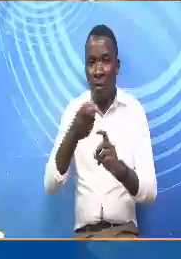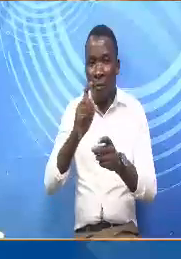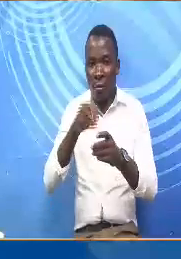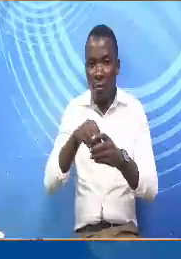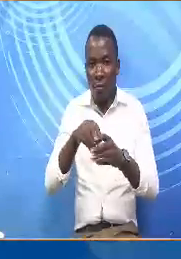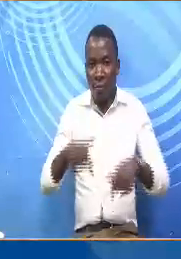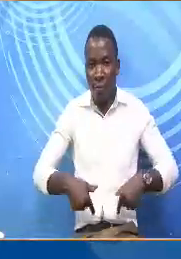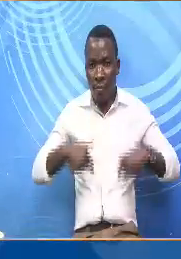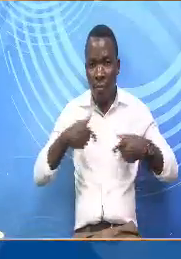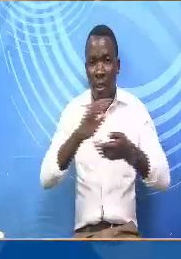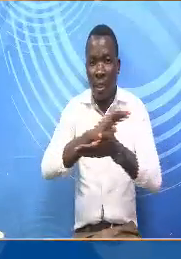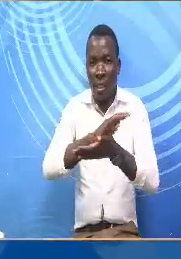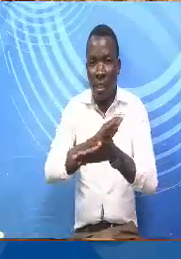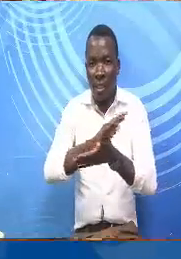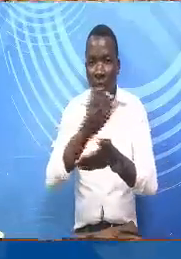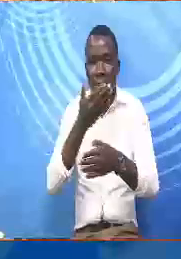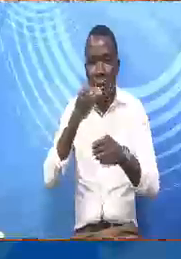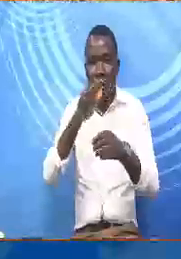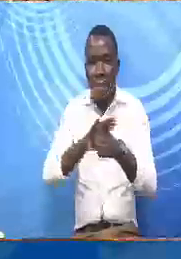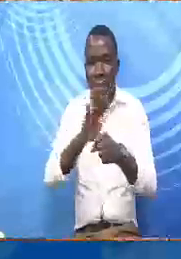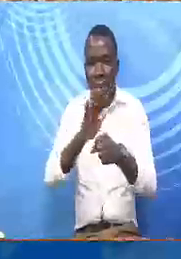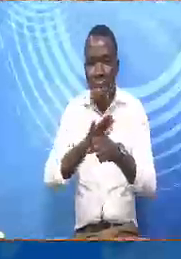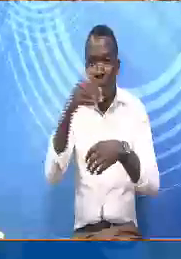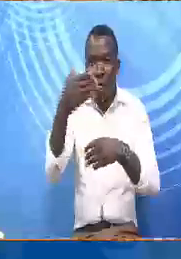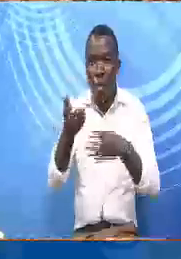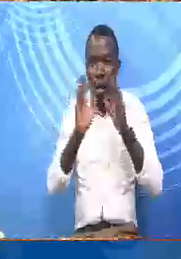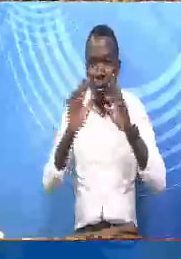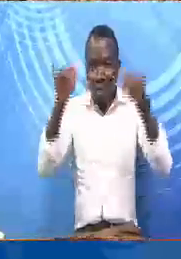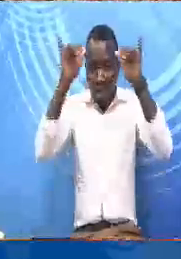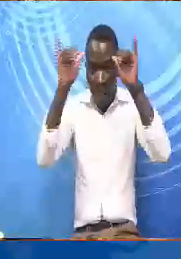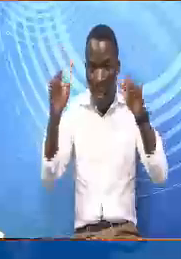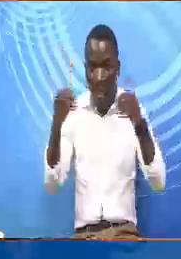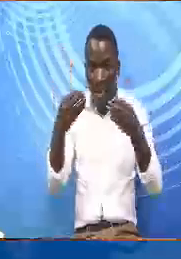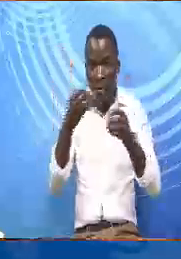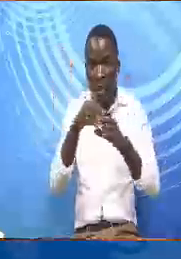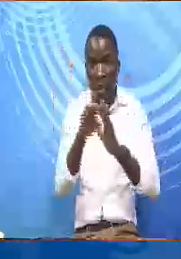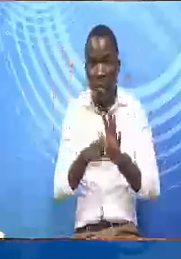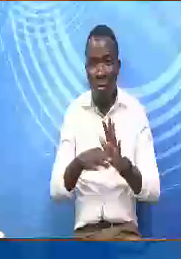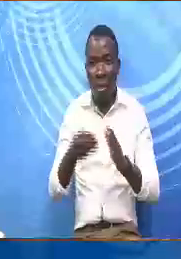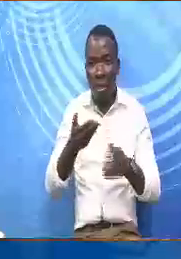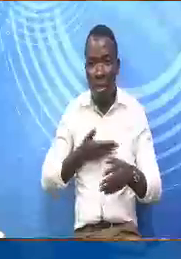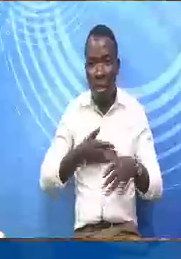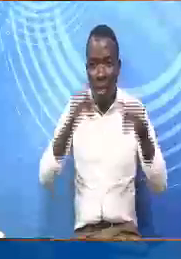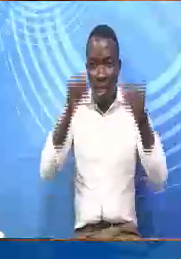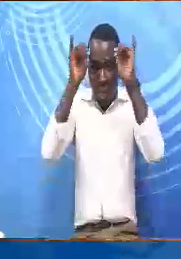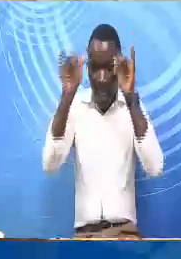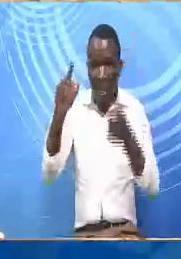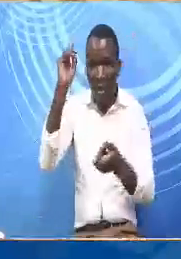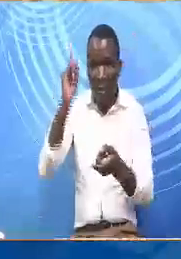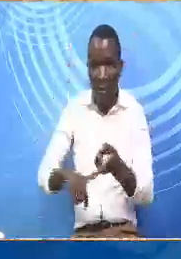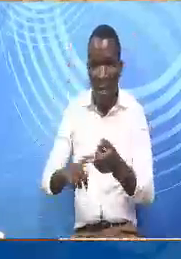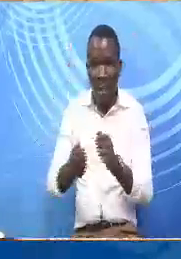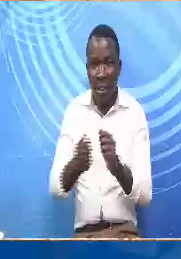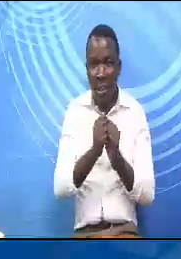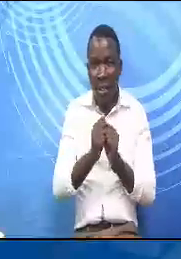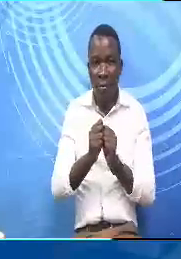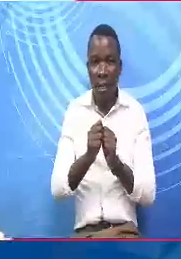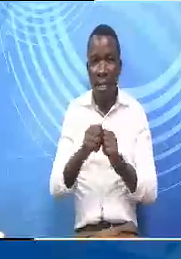Gasabo aratabaza nyuma yaho hasanze inka yari yarahawe muri gahunda ya Girinka yishwe bakayicana n'imbwa